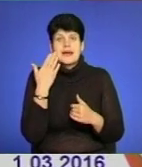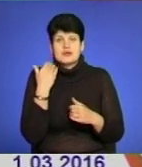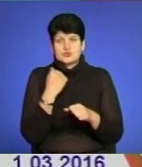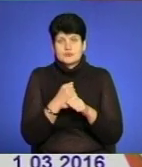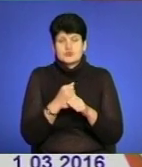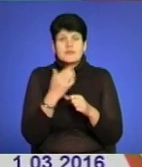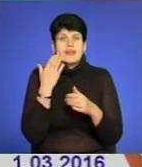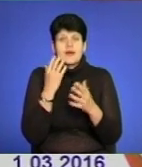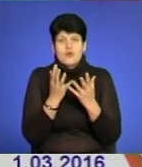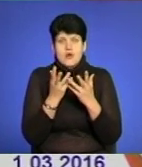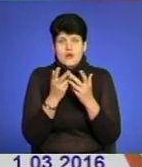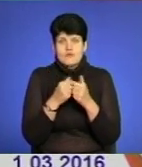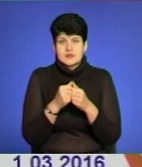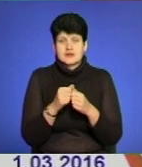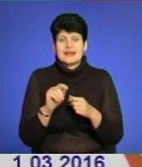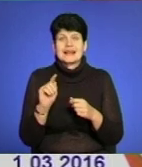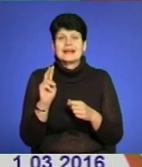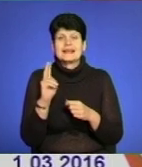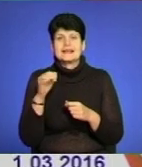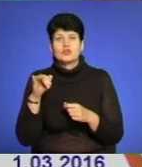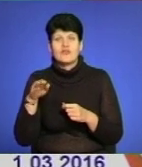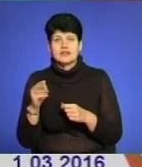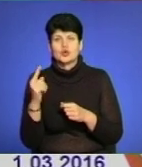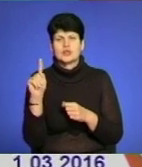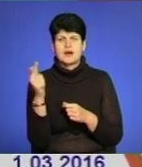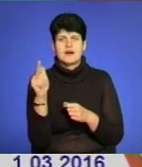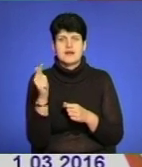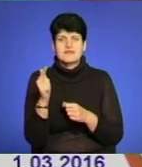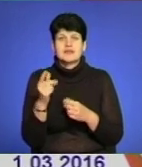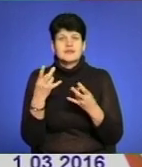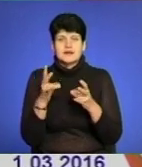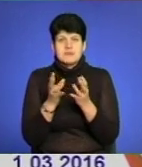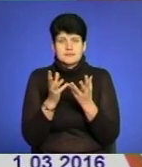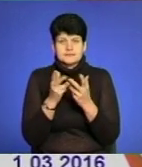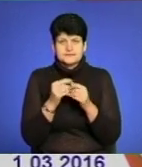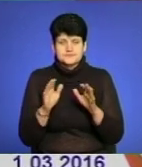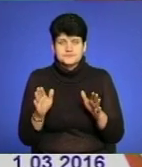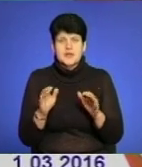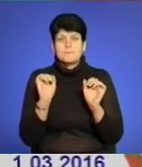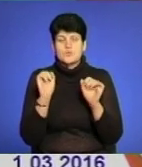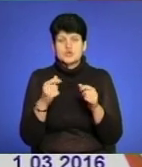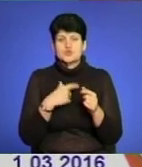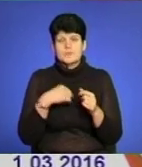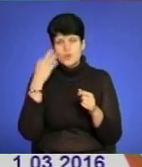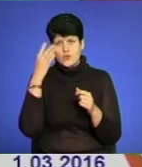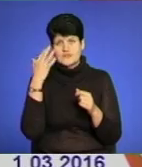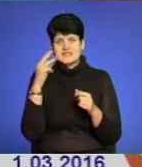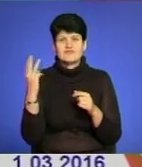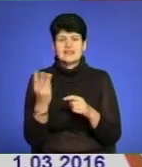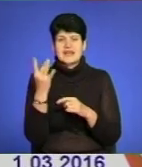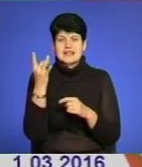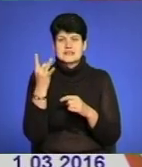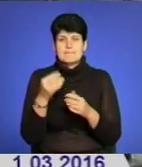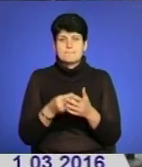легко рахували, так, кіловат-гривня, скільки скрутили кіловат, не треба калькулятор брати. Але ви можете уявити, що це є в 3 рази